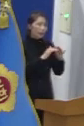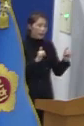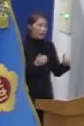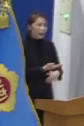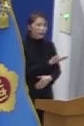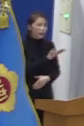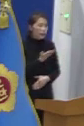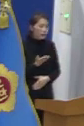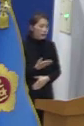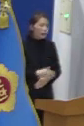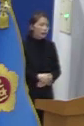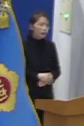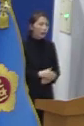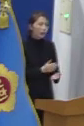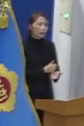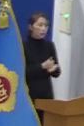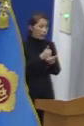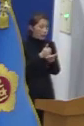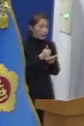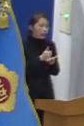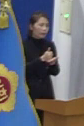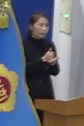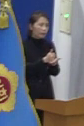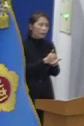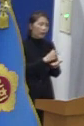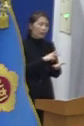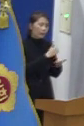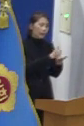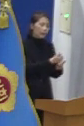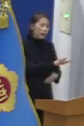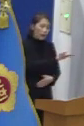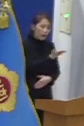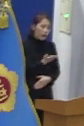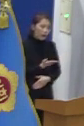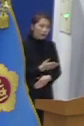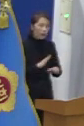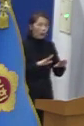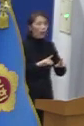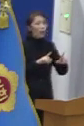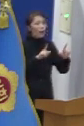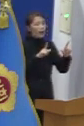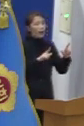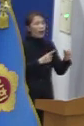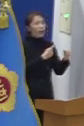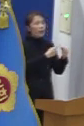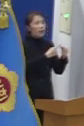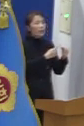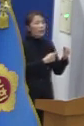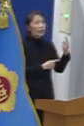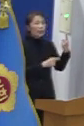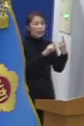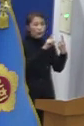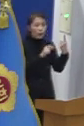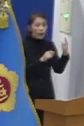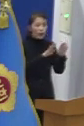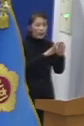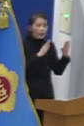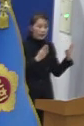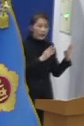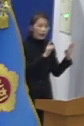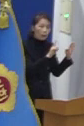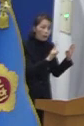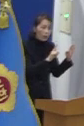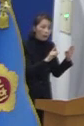존경하는 염정현 의장님, 그리고 의원님 여러분, 올해 1월 열린 다보스 포럼의 주제는